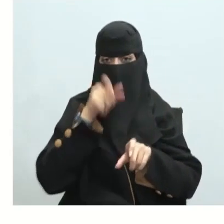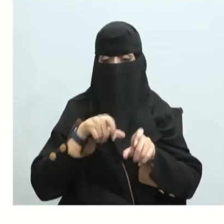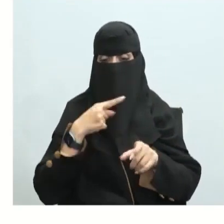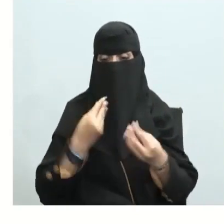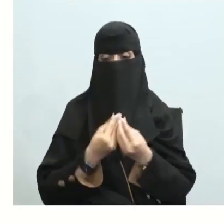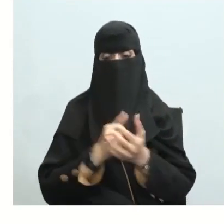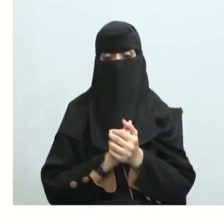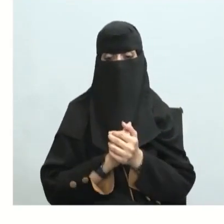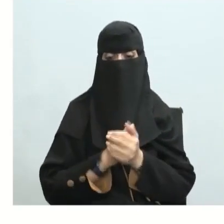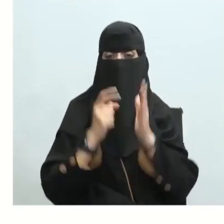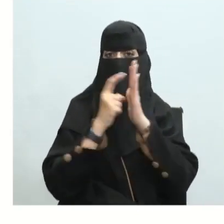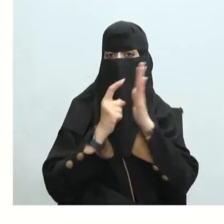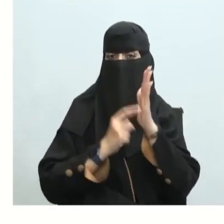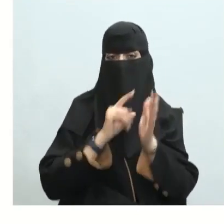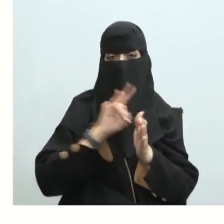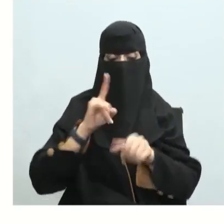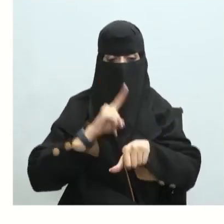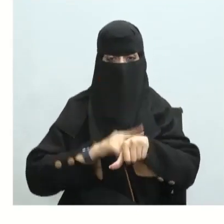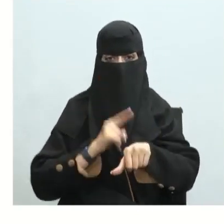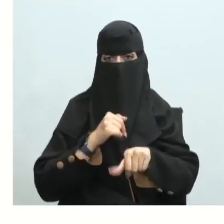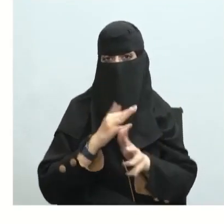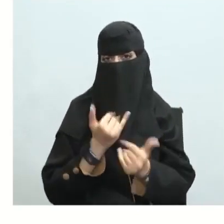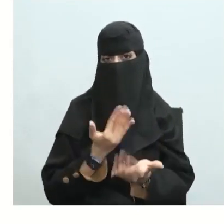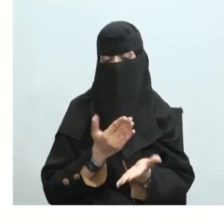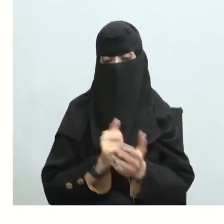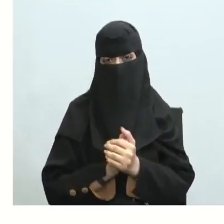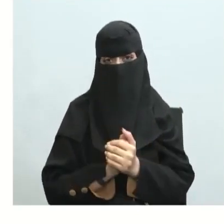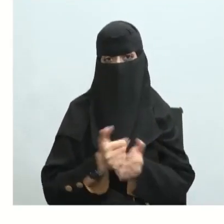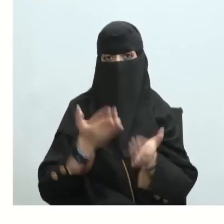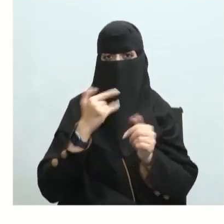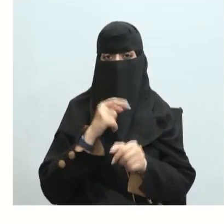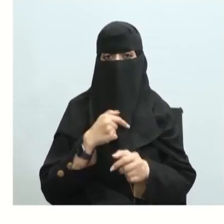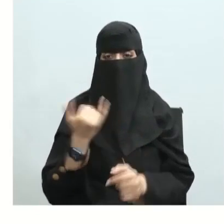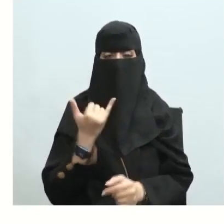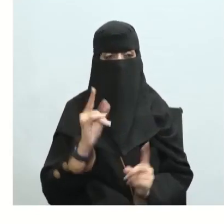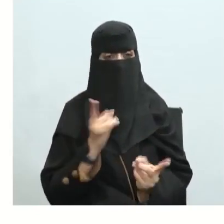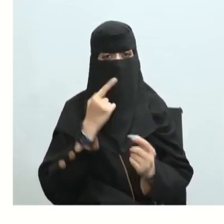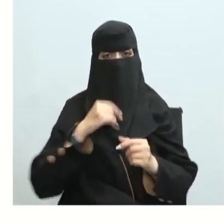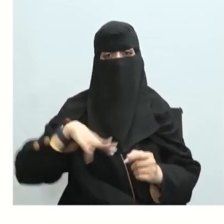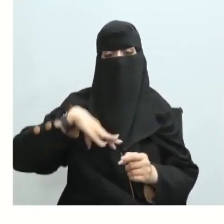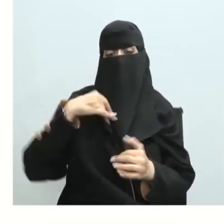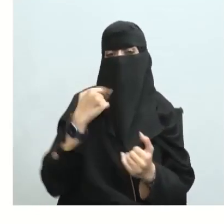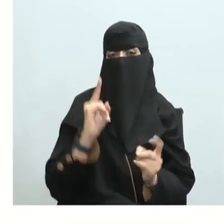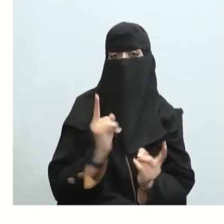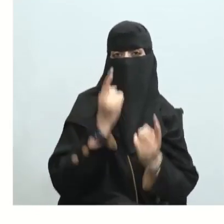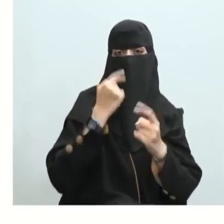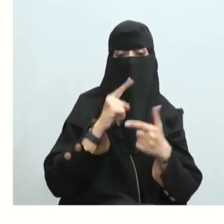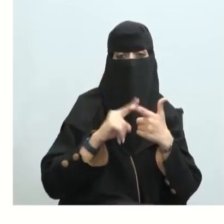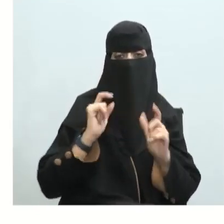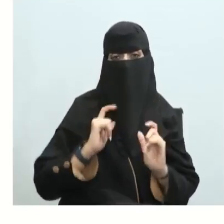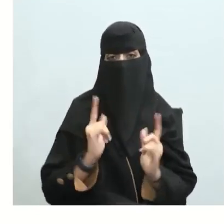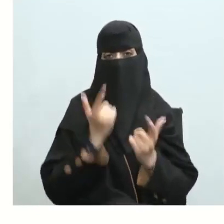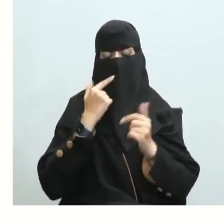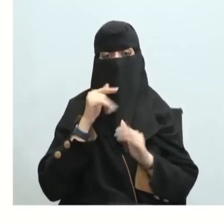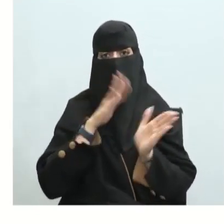هنا التنظيم مثلا غير السليم الوقت هذا سبب ايضا التساهل الاداري احيانا يكون سببا